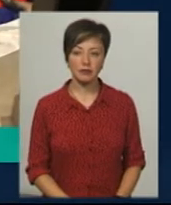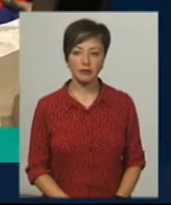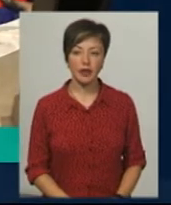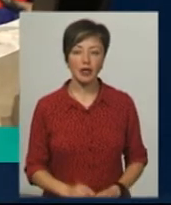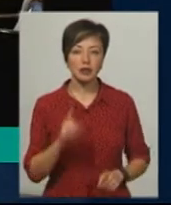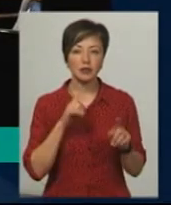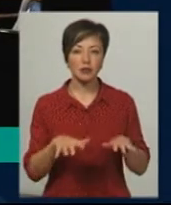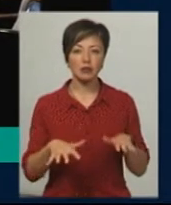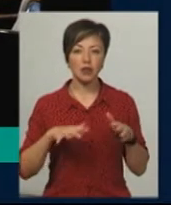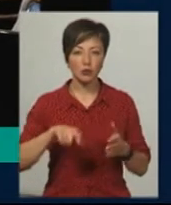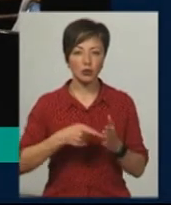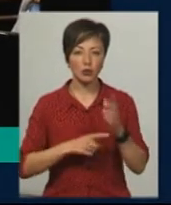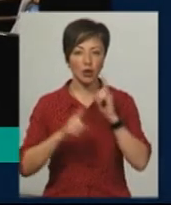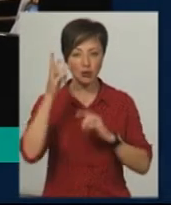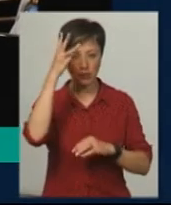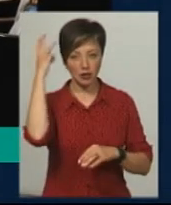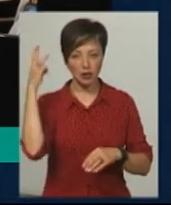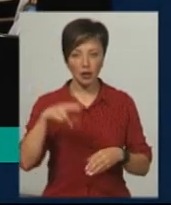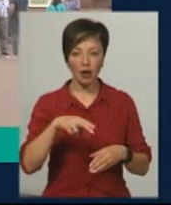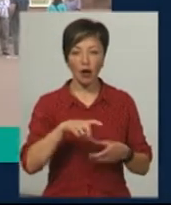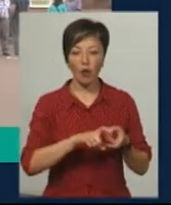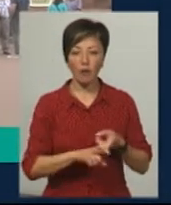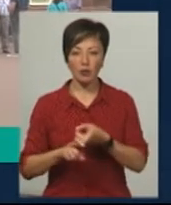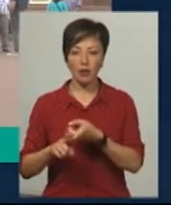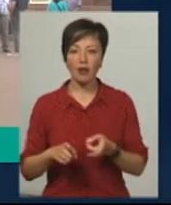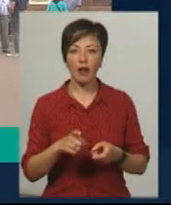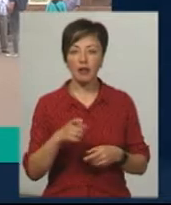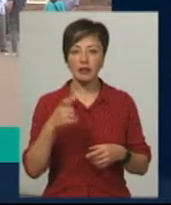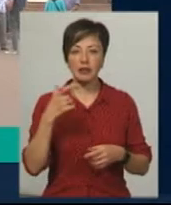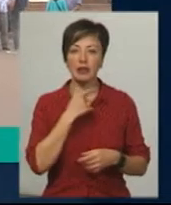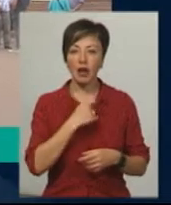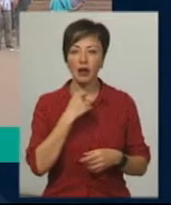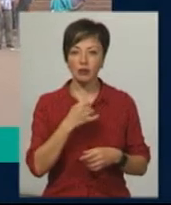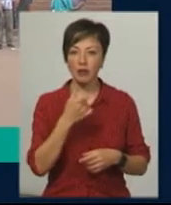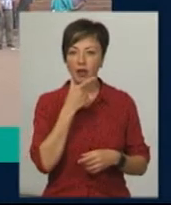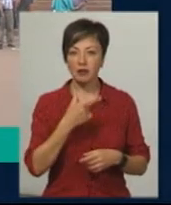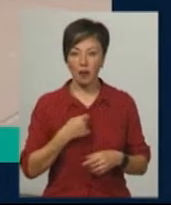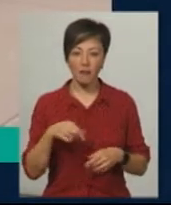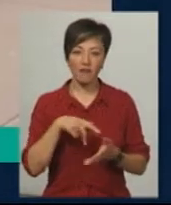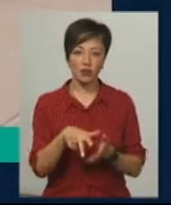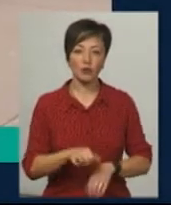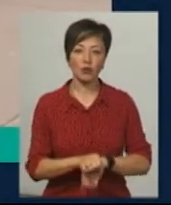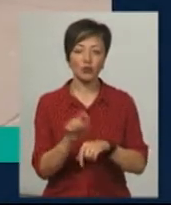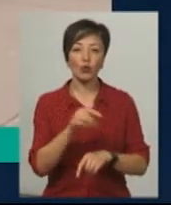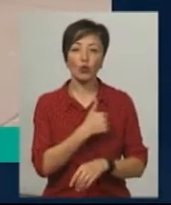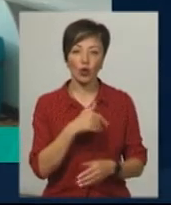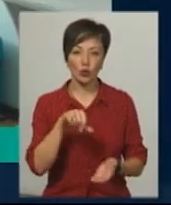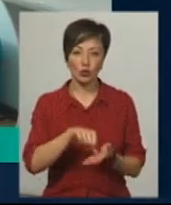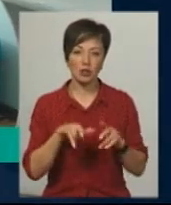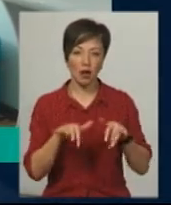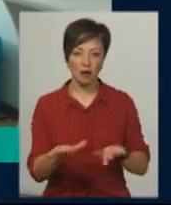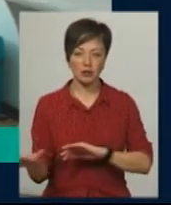Сесійну залу Хмельницької міської ради обвішали телячими язиками, а на Майдан Незалежності вийшли мітингувальники, що хотіли учасники